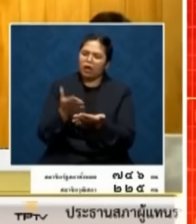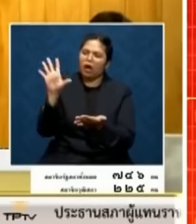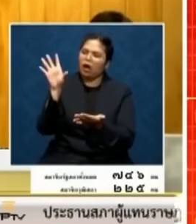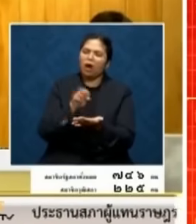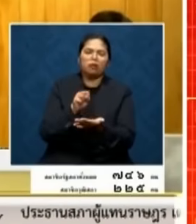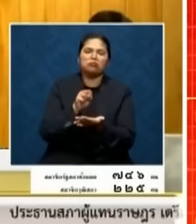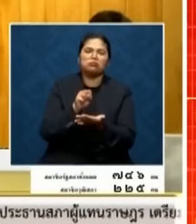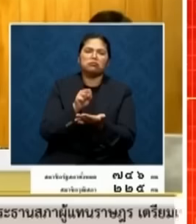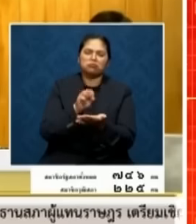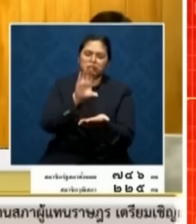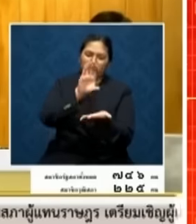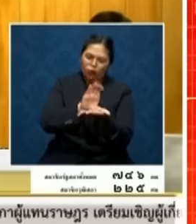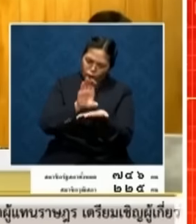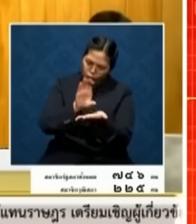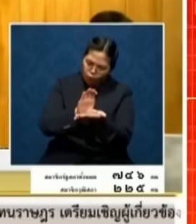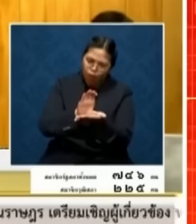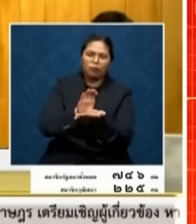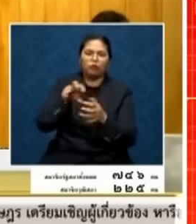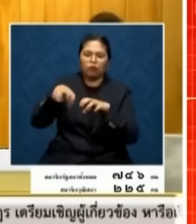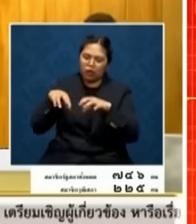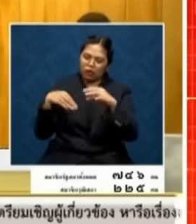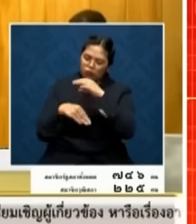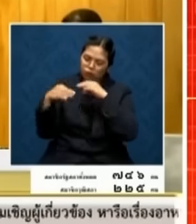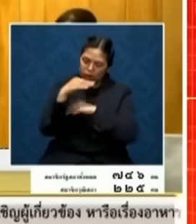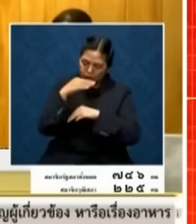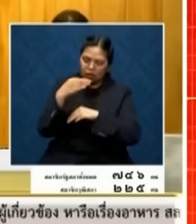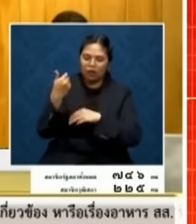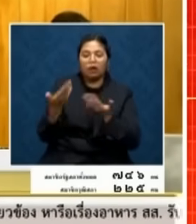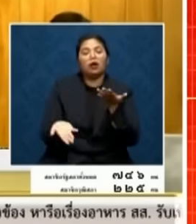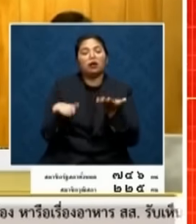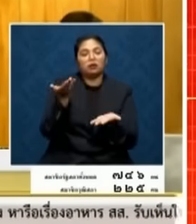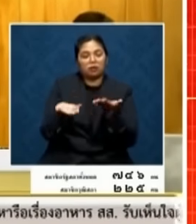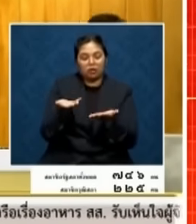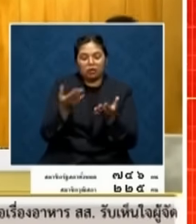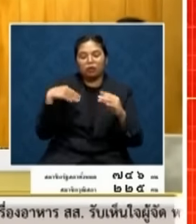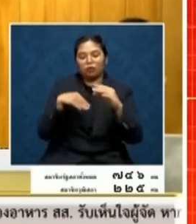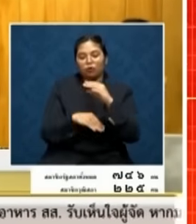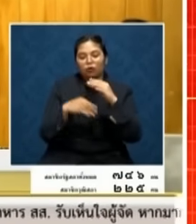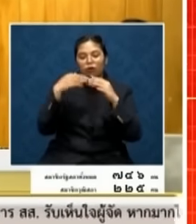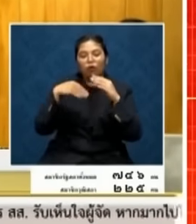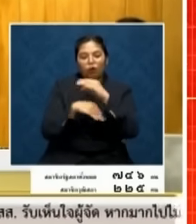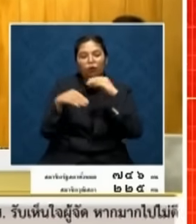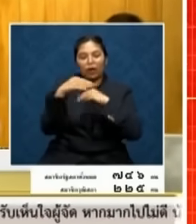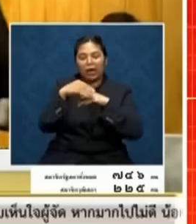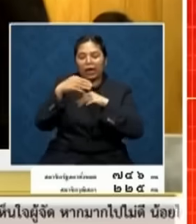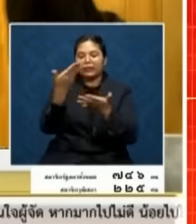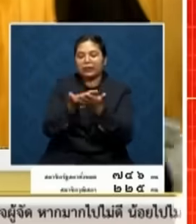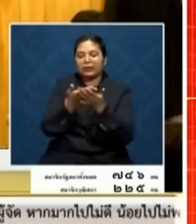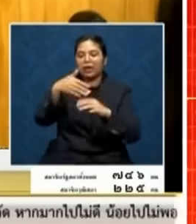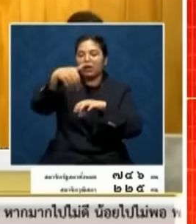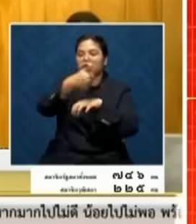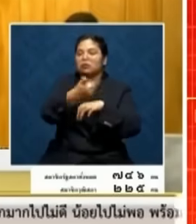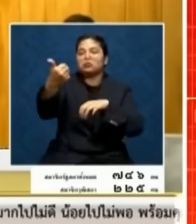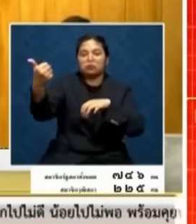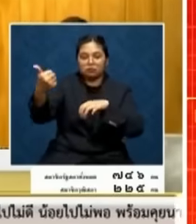ลาท่านลุกขึ้นไปนะเขาเดือดฮะถามว่าดิจิทัลวอลเล็ตอะ560,000ล้านจะเอามาจากไหนแล้วก็กลัวหวั่น